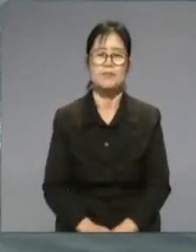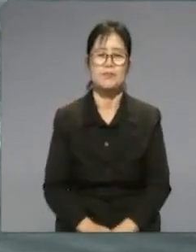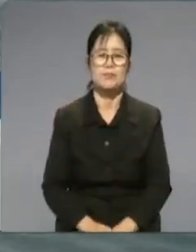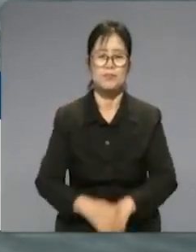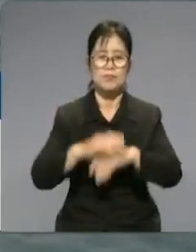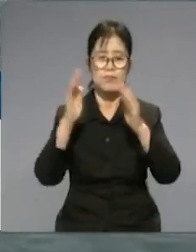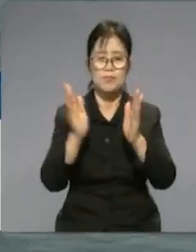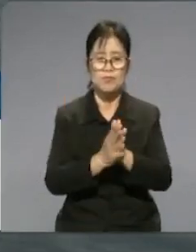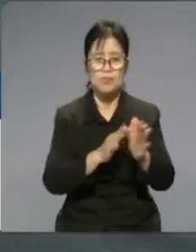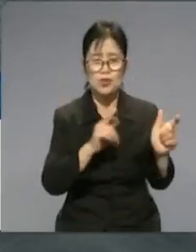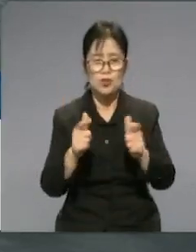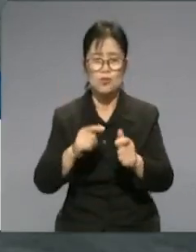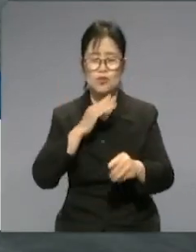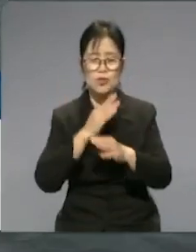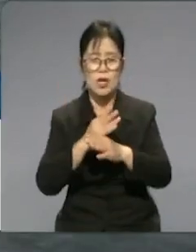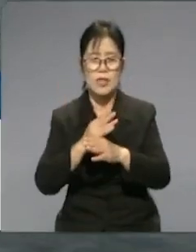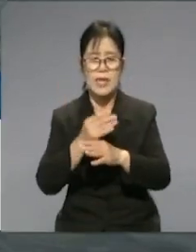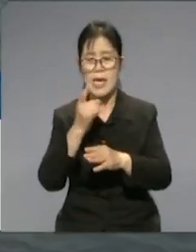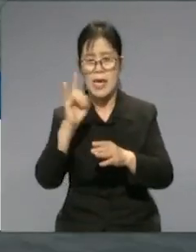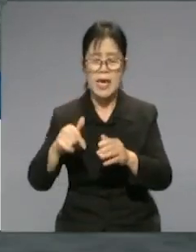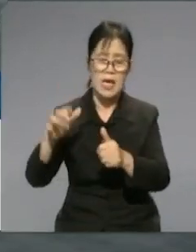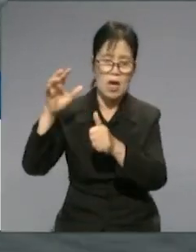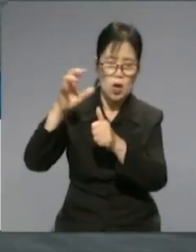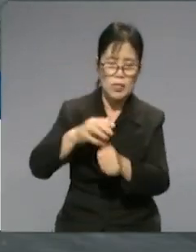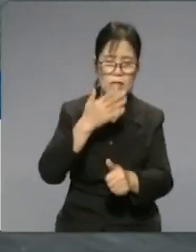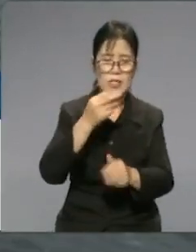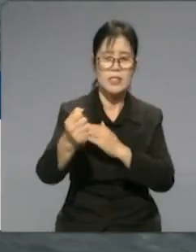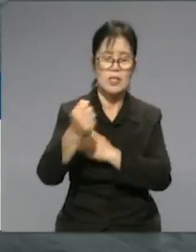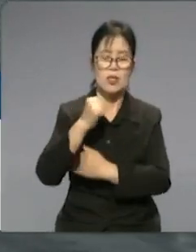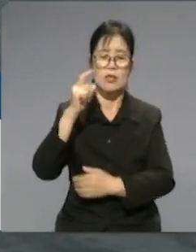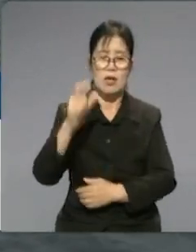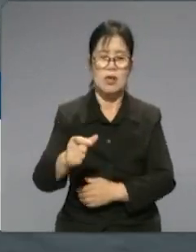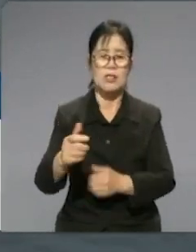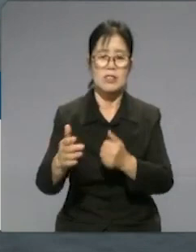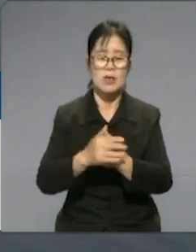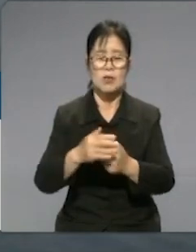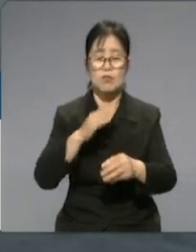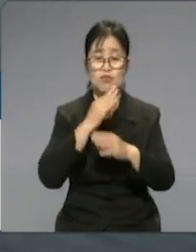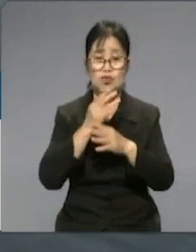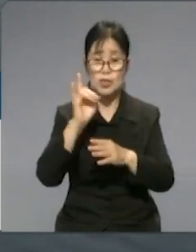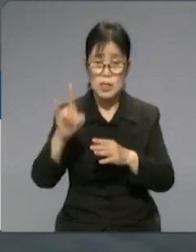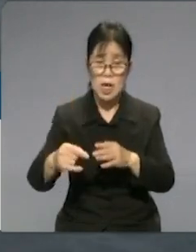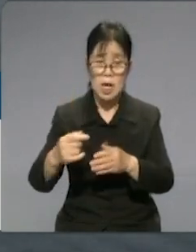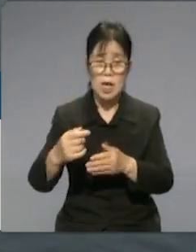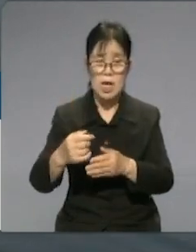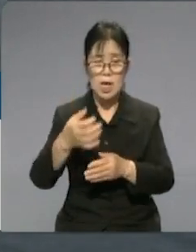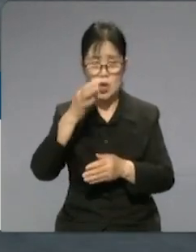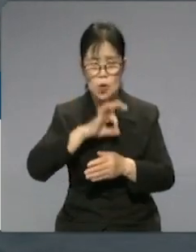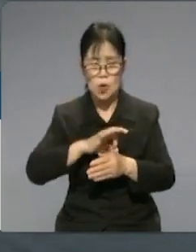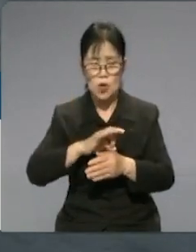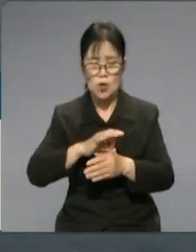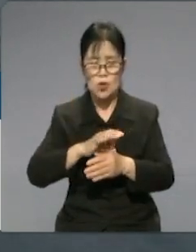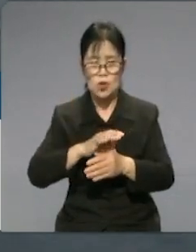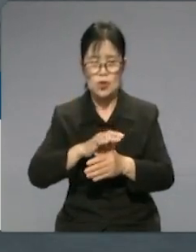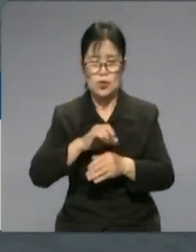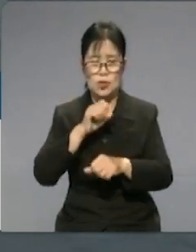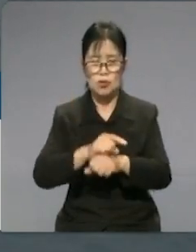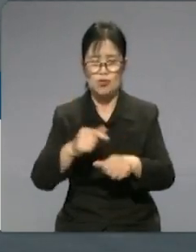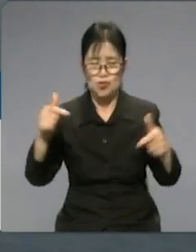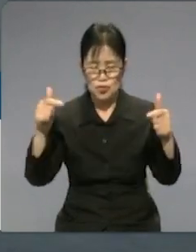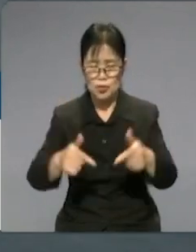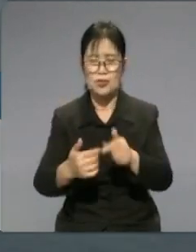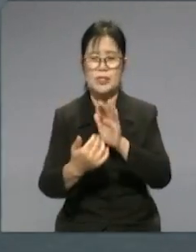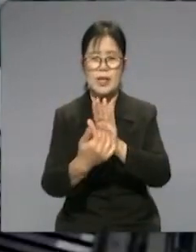것들이 북한에 대한 핵 억제 능력을 강화하는 것이니까 북한 핵의 효용성을 낮추는 그런 것에 대한